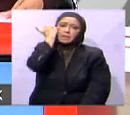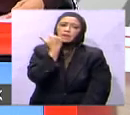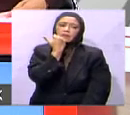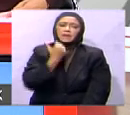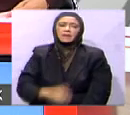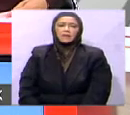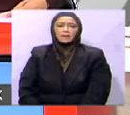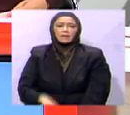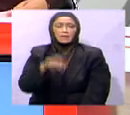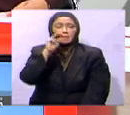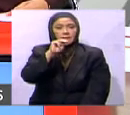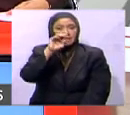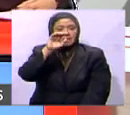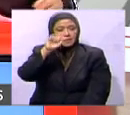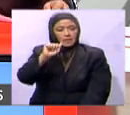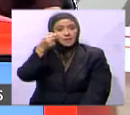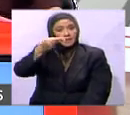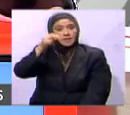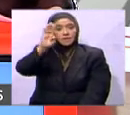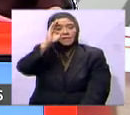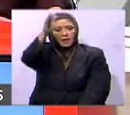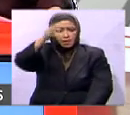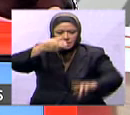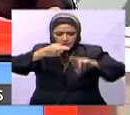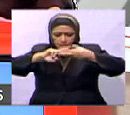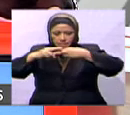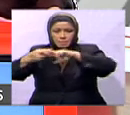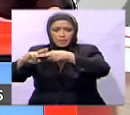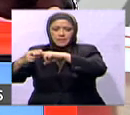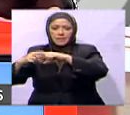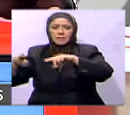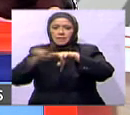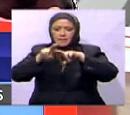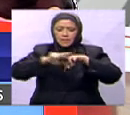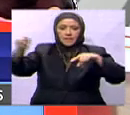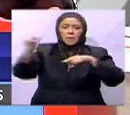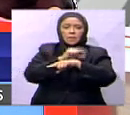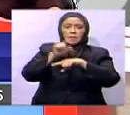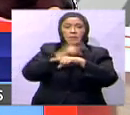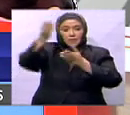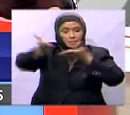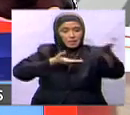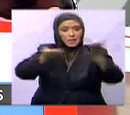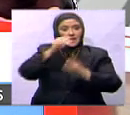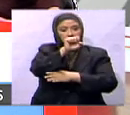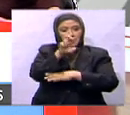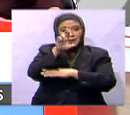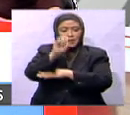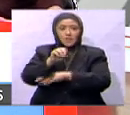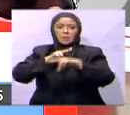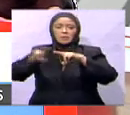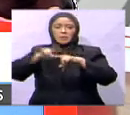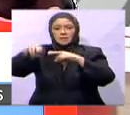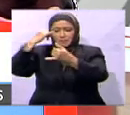Malaysia Airport Holdings Berhad MAHB akan membaik pulih tren yang digunakan bagi perkhidmatan Aerotrain di KLIA menjelang hujung tahun